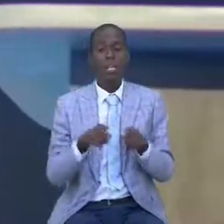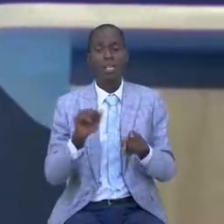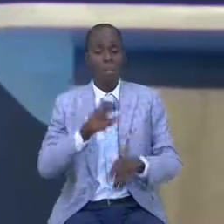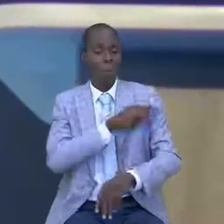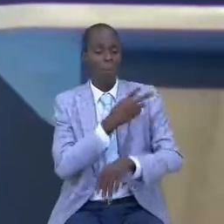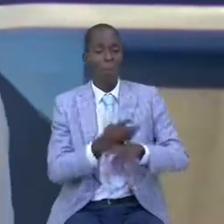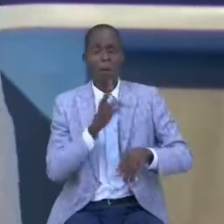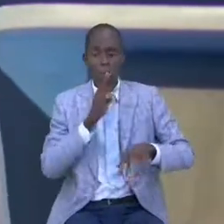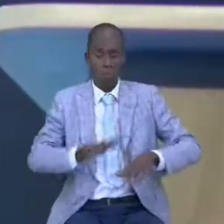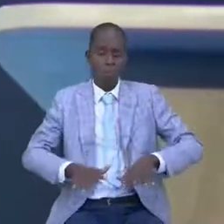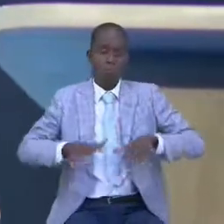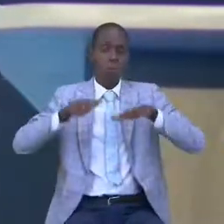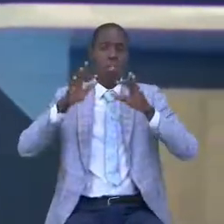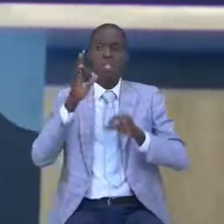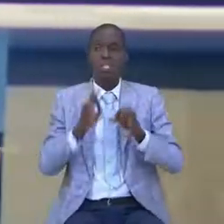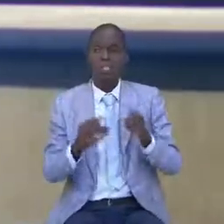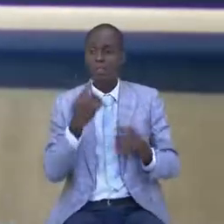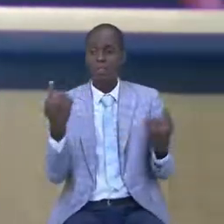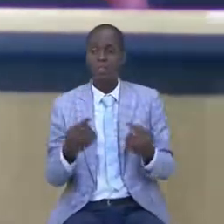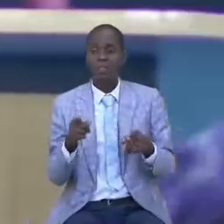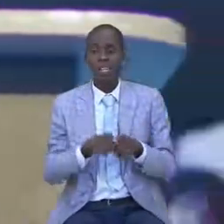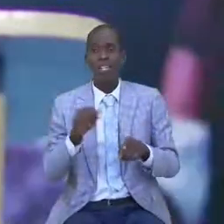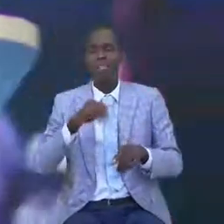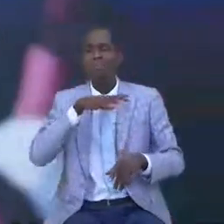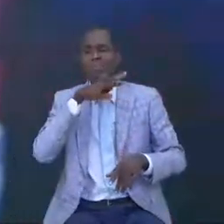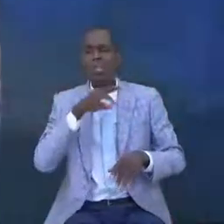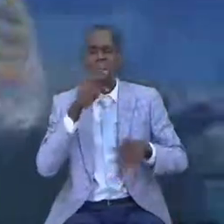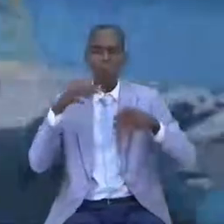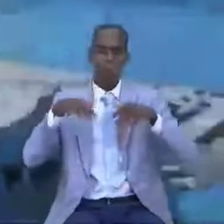le péché comme un flot, le